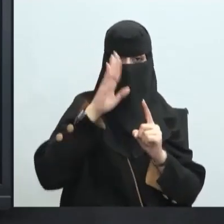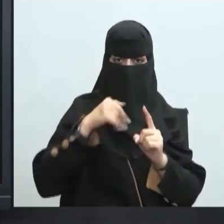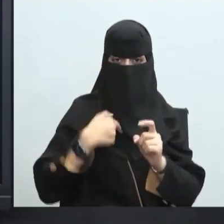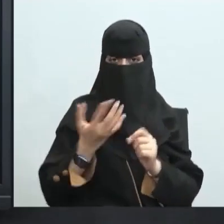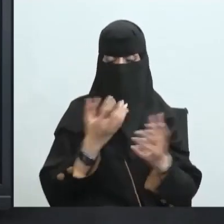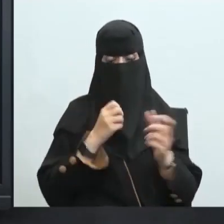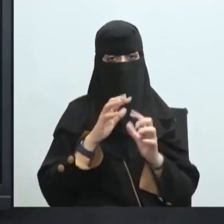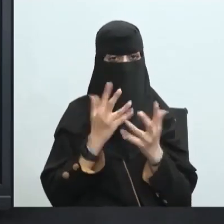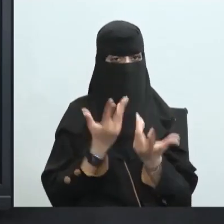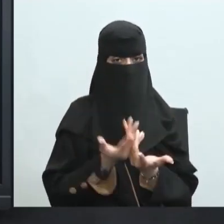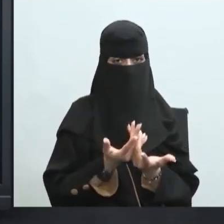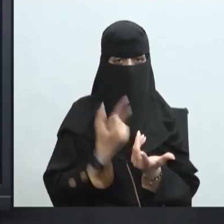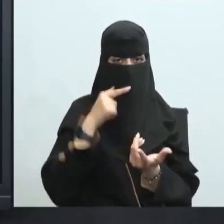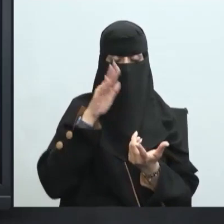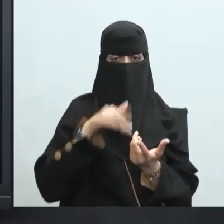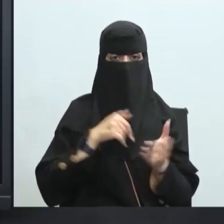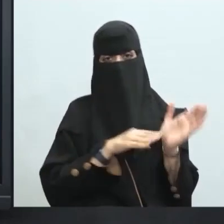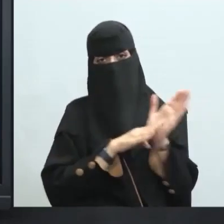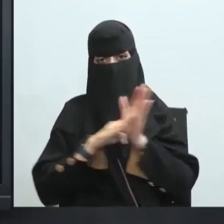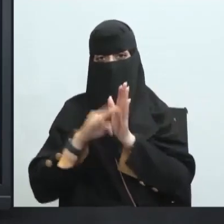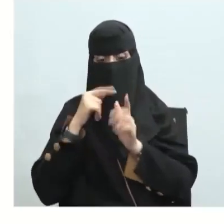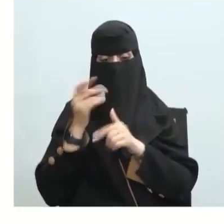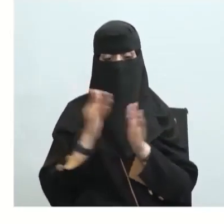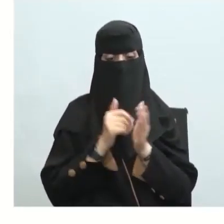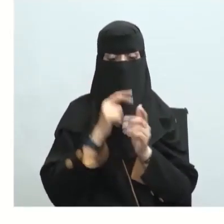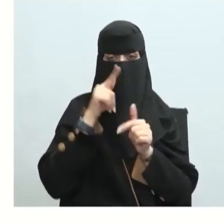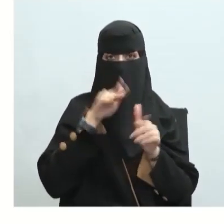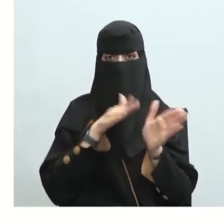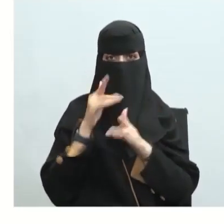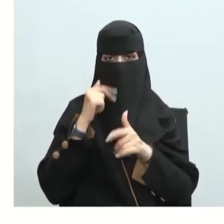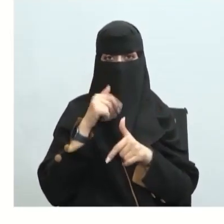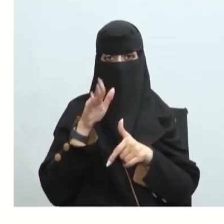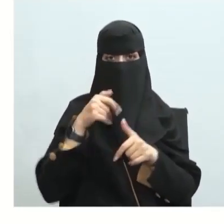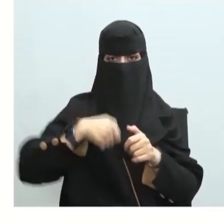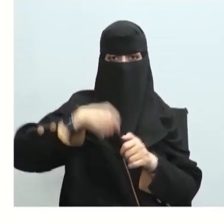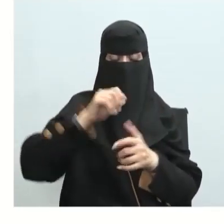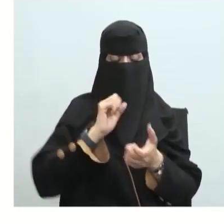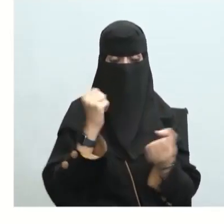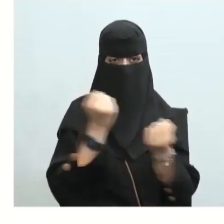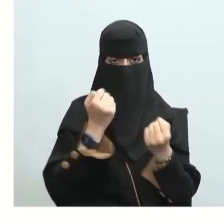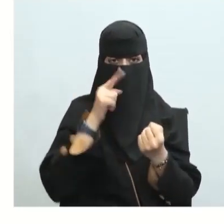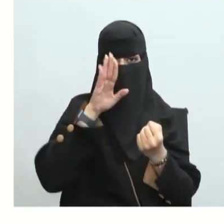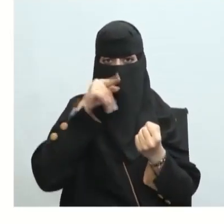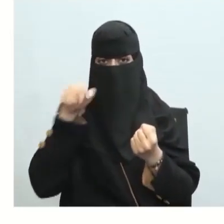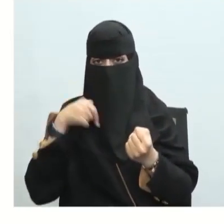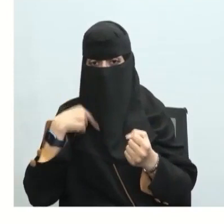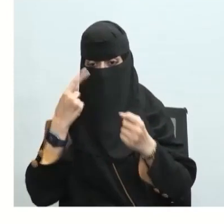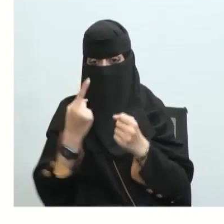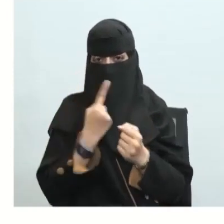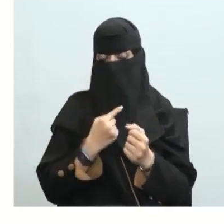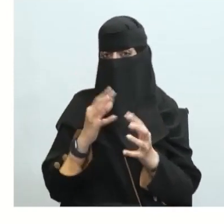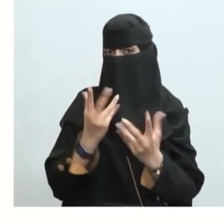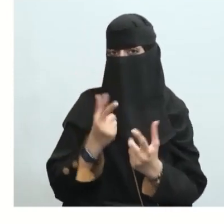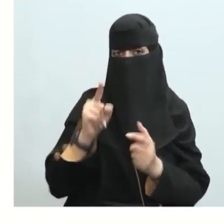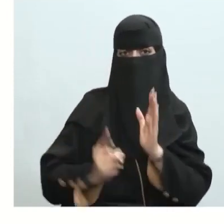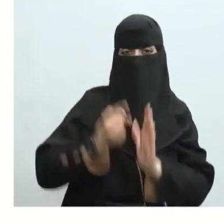المتلقي وكيف تجعله دفع ايضا المتلقي لذلك يعني هنا تقدم هذه الحقيبه لتقديم خطبه متوافقه مع احتياج التدريبي بامكانك تختار